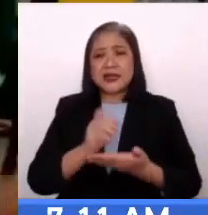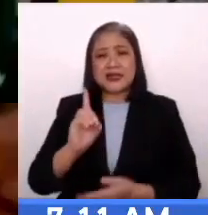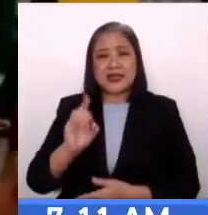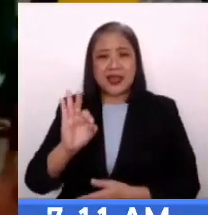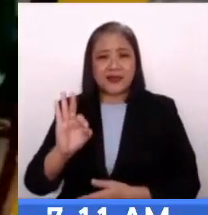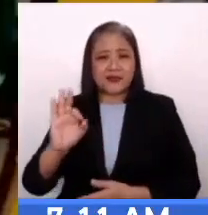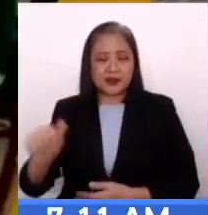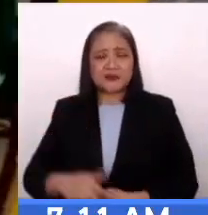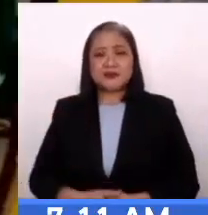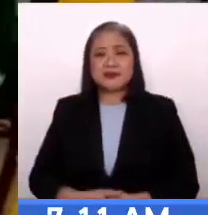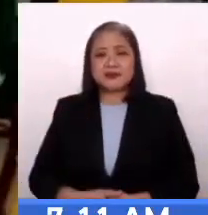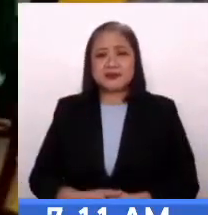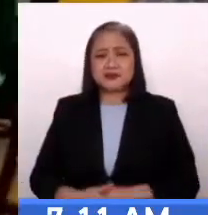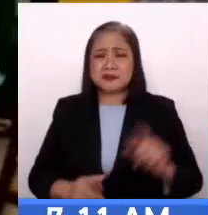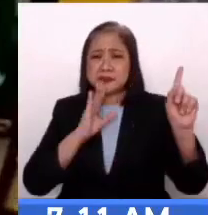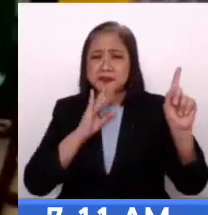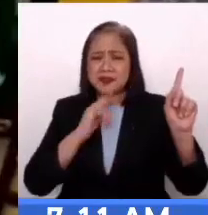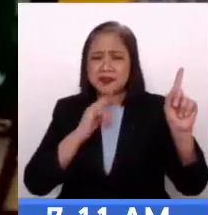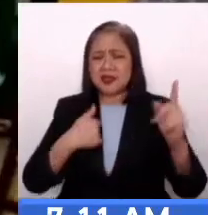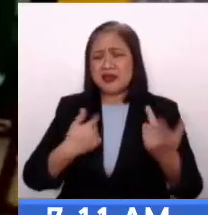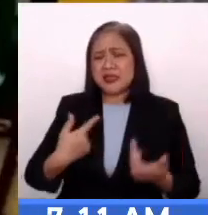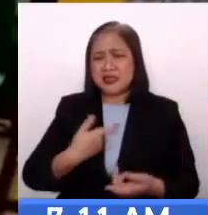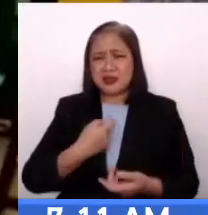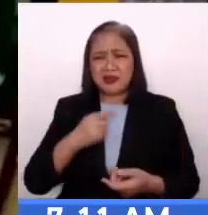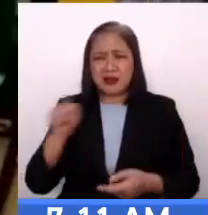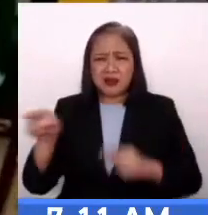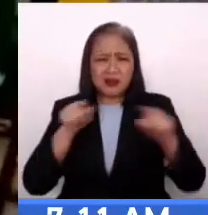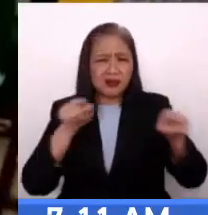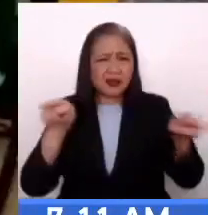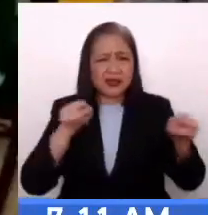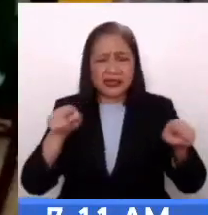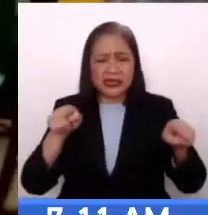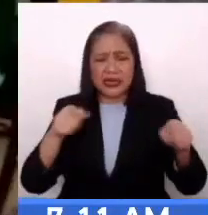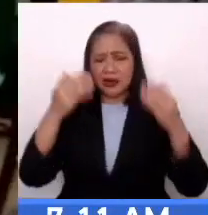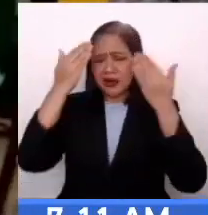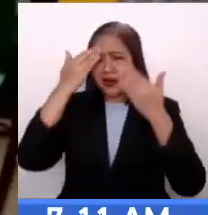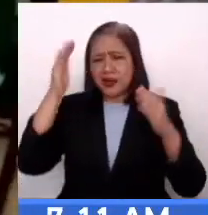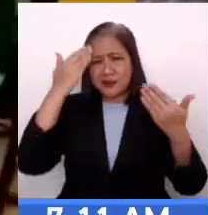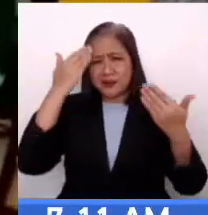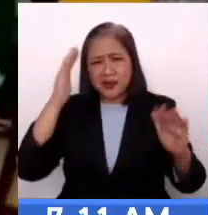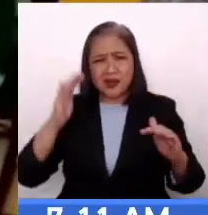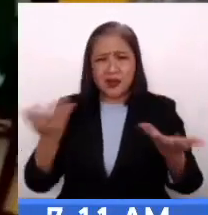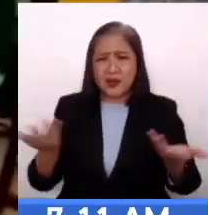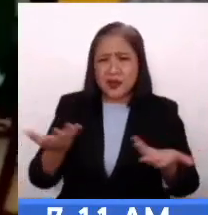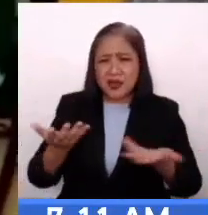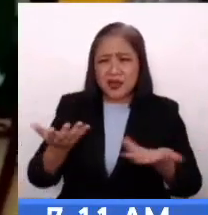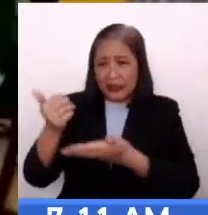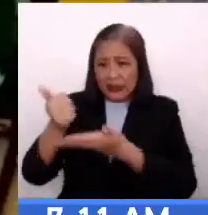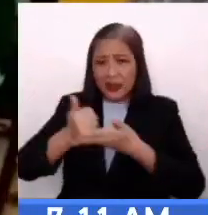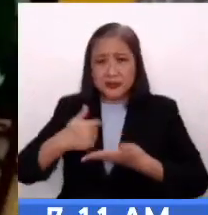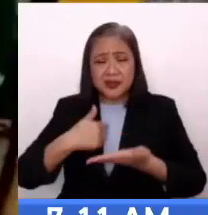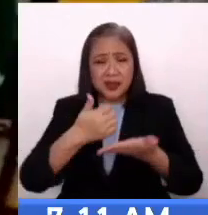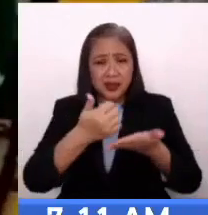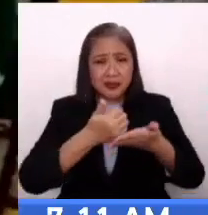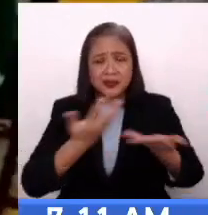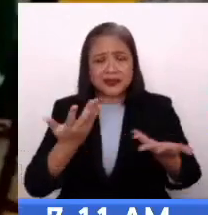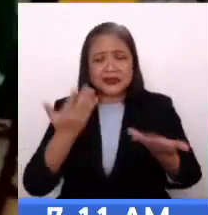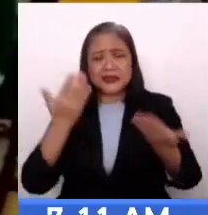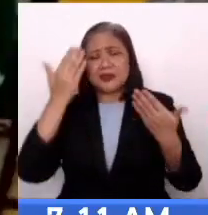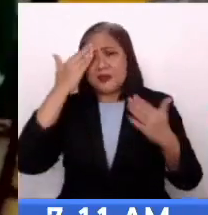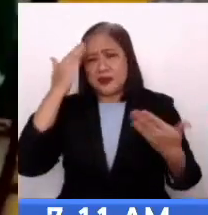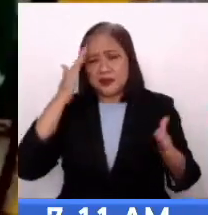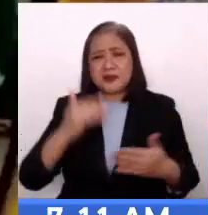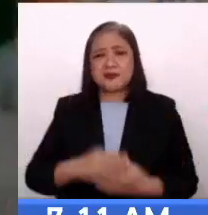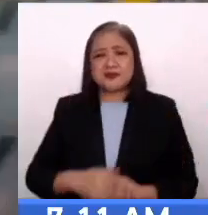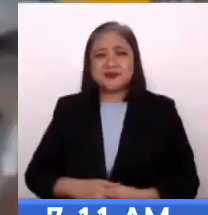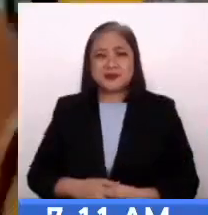Tapos tinuturo-turo ka lang na hindi mo alam kung ituturo ka ba talaga nila sa tama na sa ganito. Sa isang araw kasi